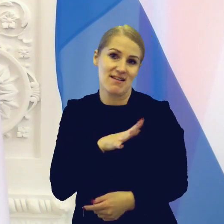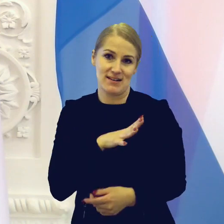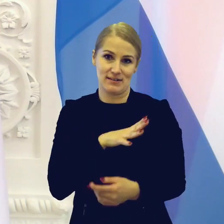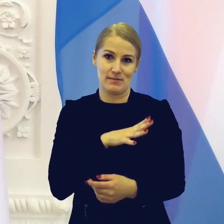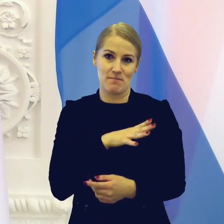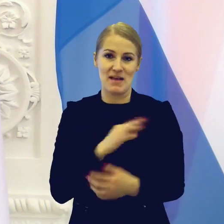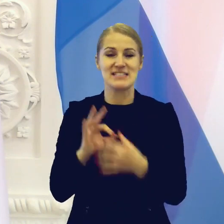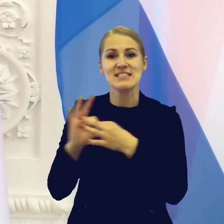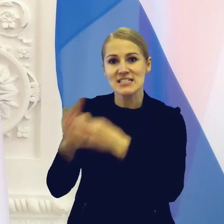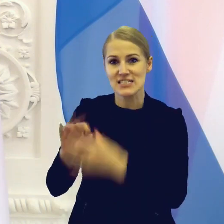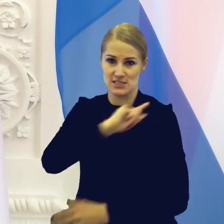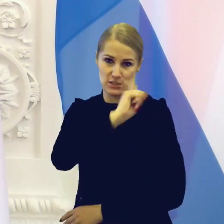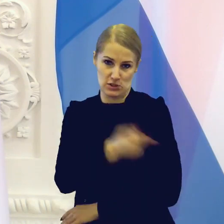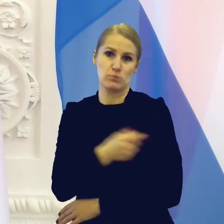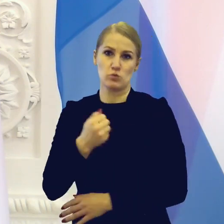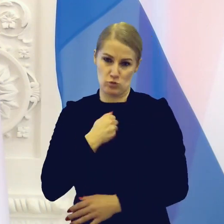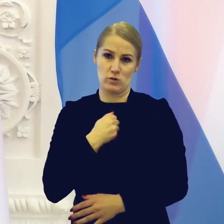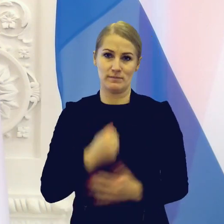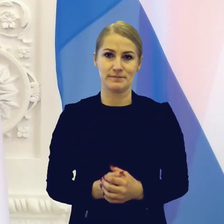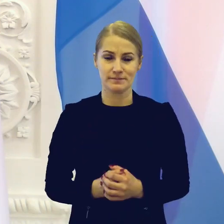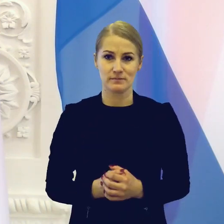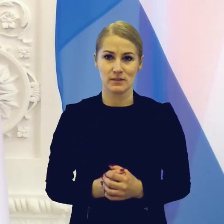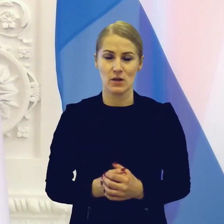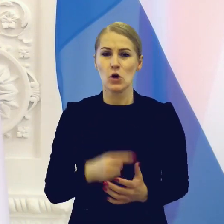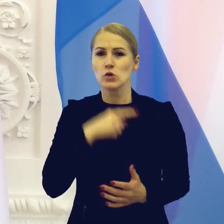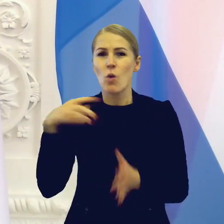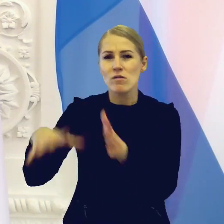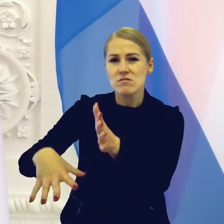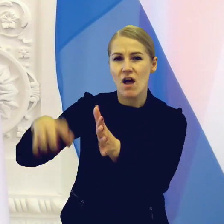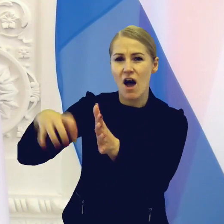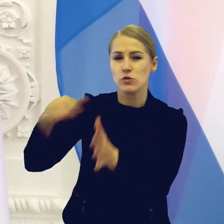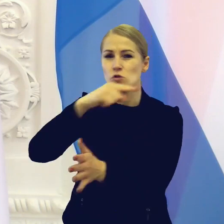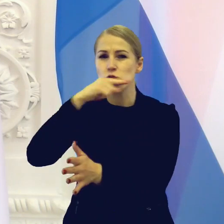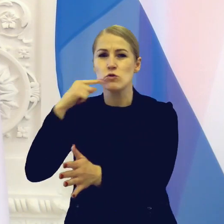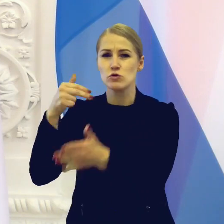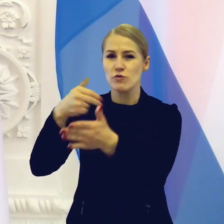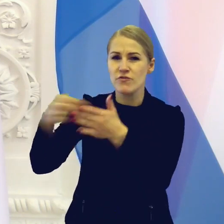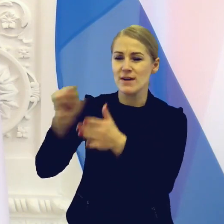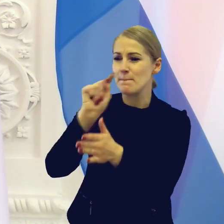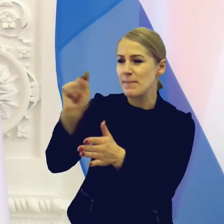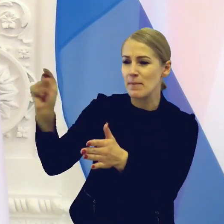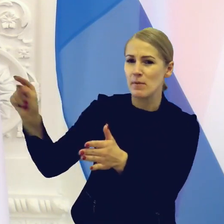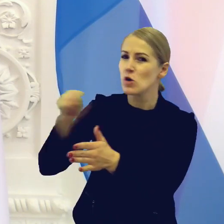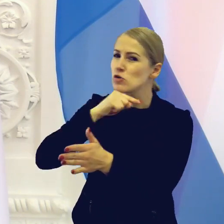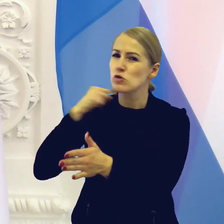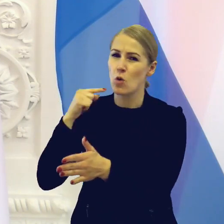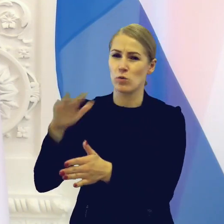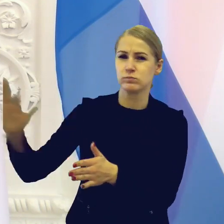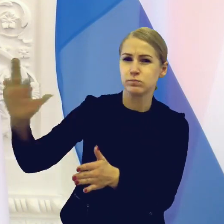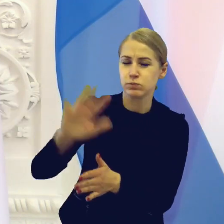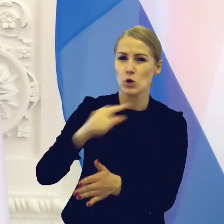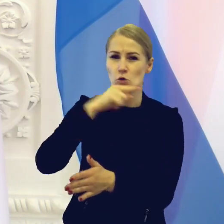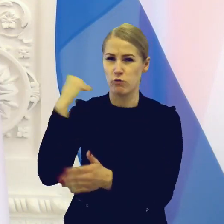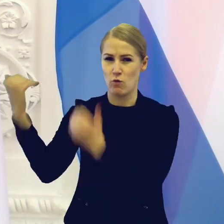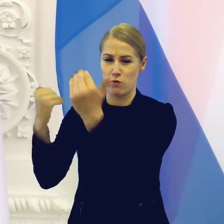vis dar esame priklausomi nuo tų energijos šaltinių, yra per daug naftos gavybos įmonių rytų ar vakarų gavybos įmonėse,